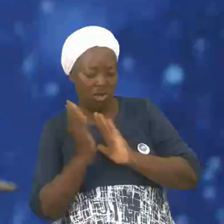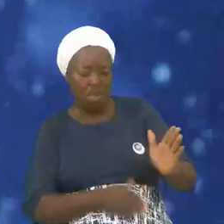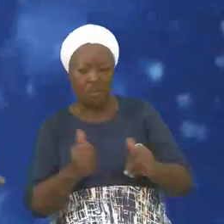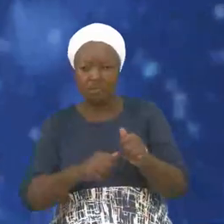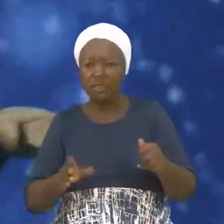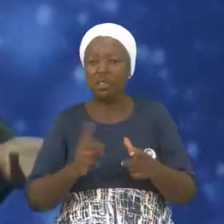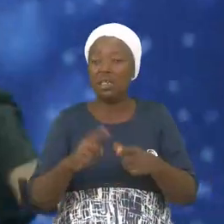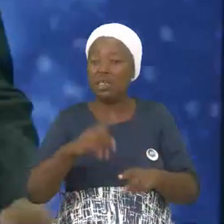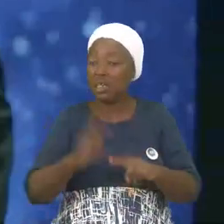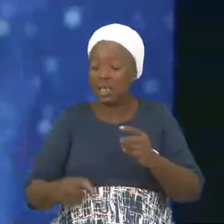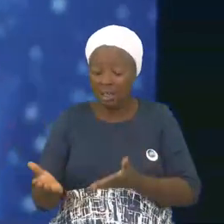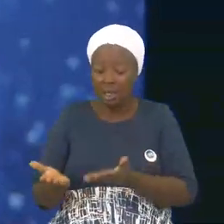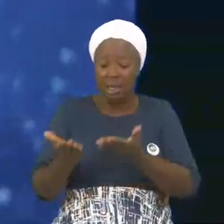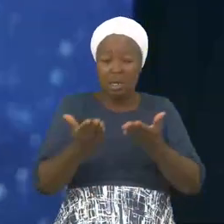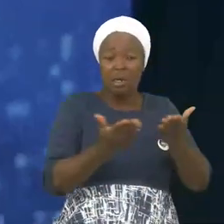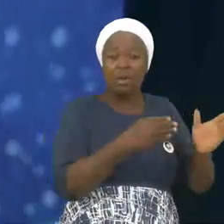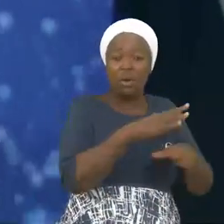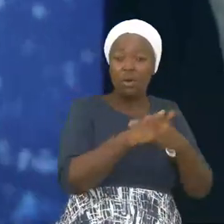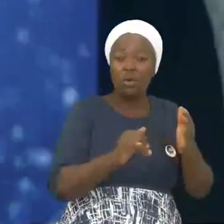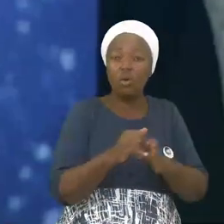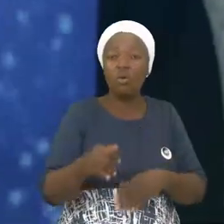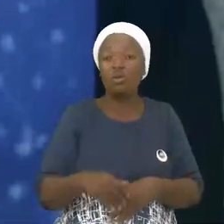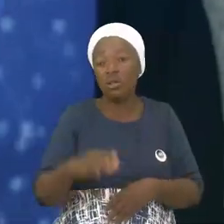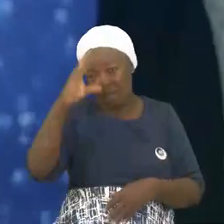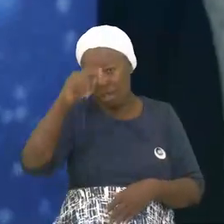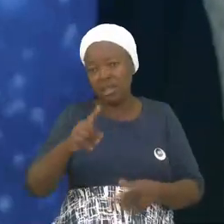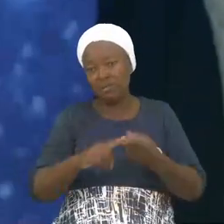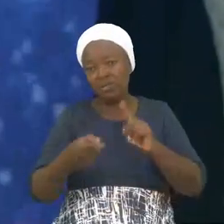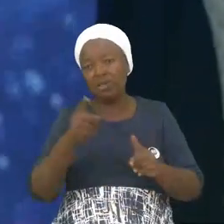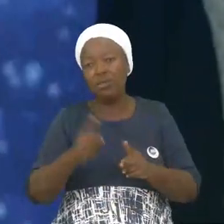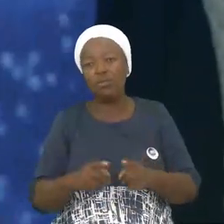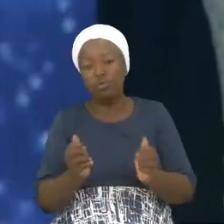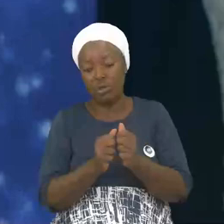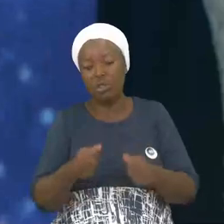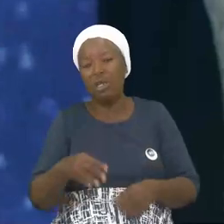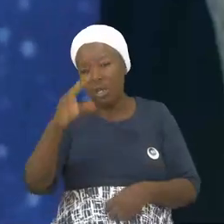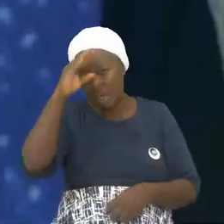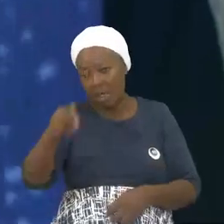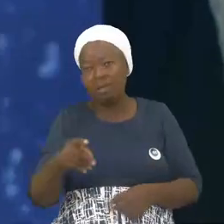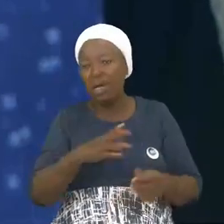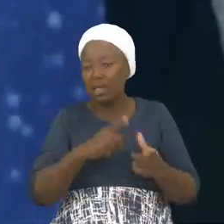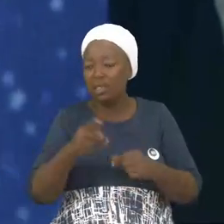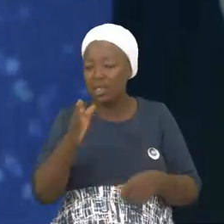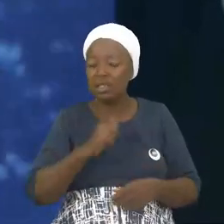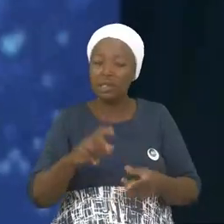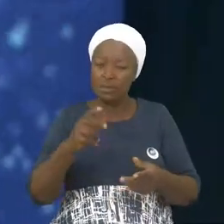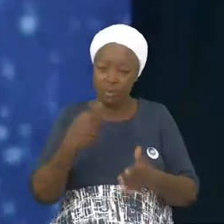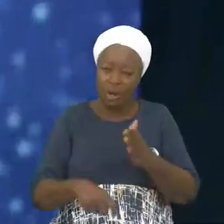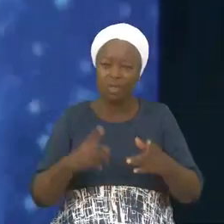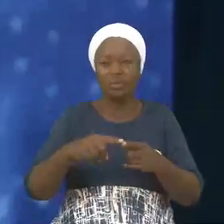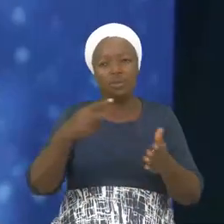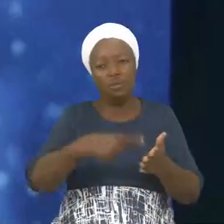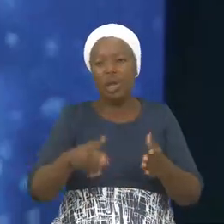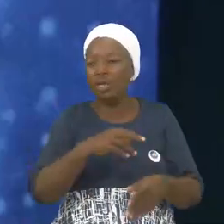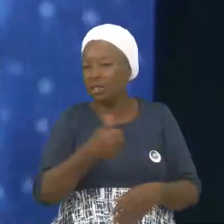fils prodigue, fils fruyard, il devait abandonner ça. Il ne pouvait pas porter tous ses amis avec lui. Il y a un prix à